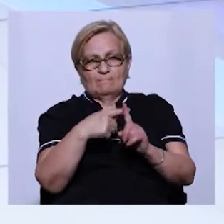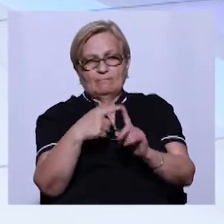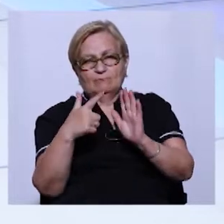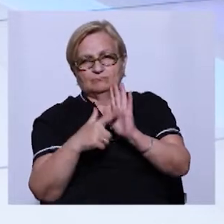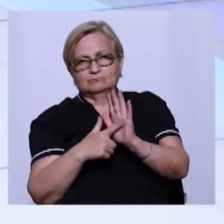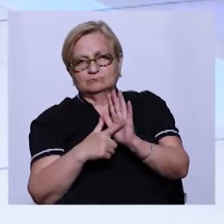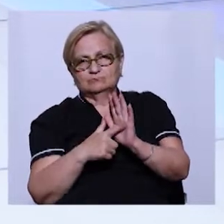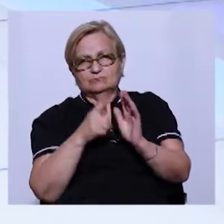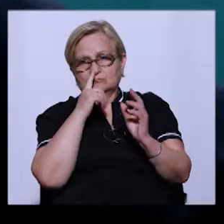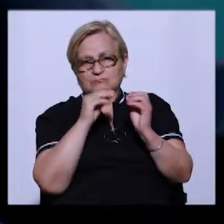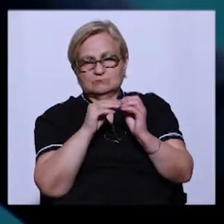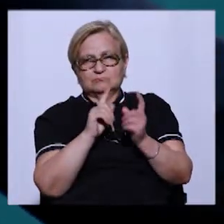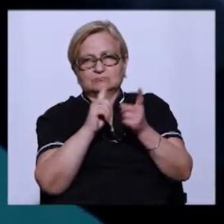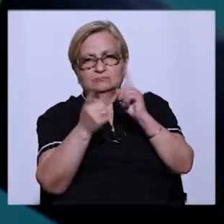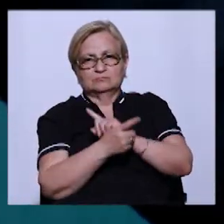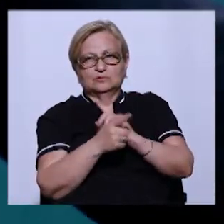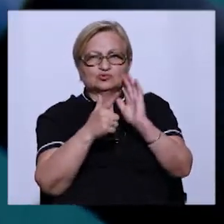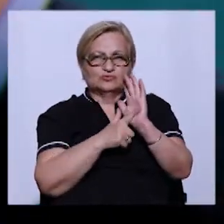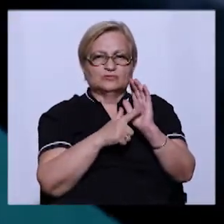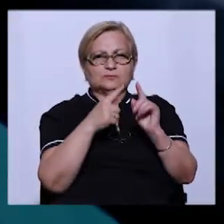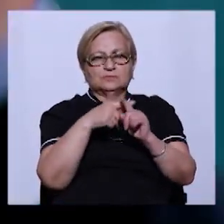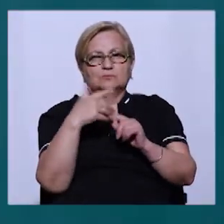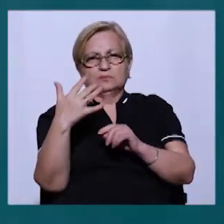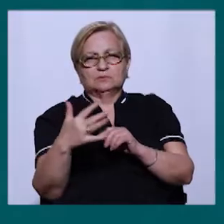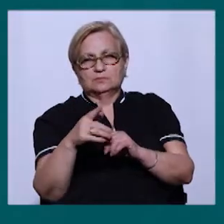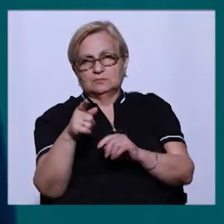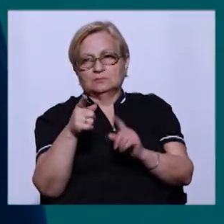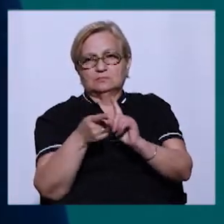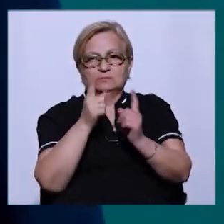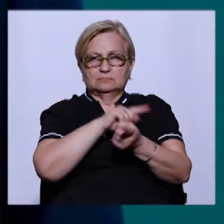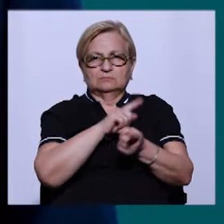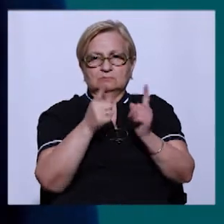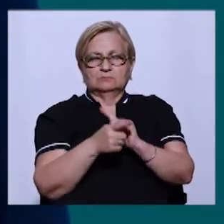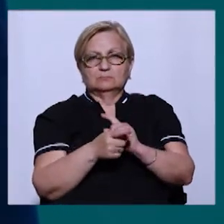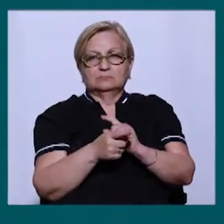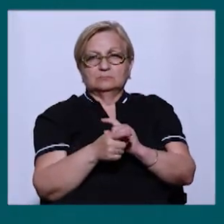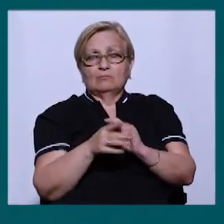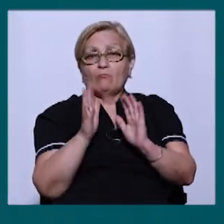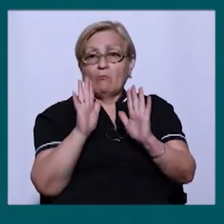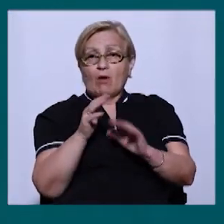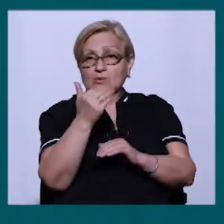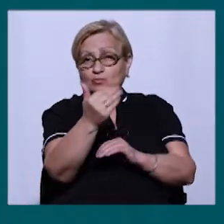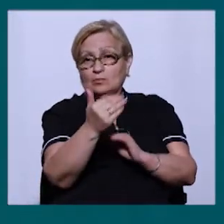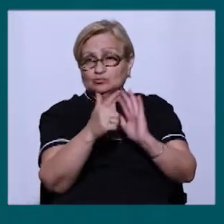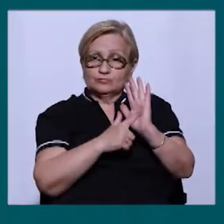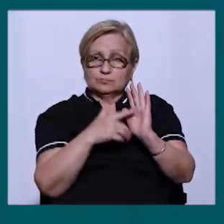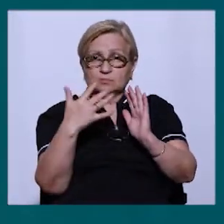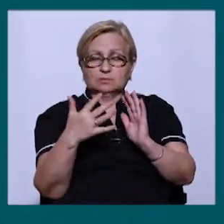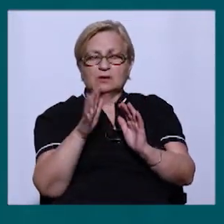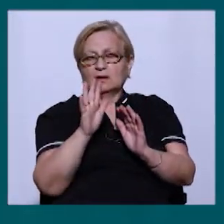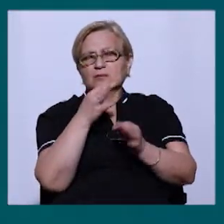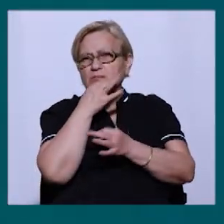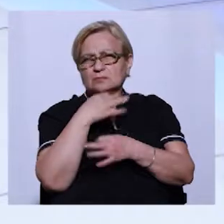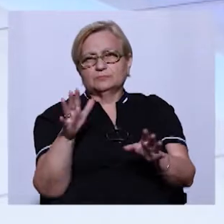7, იგივეა 7 დამატებული 5. ეხლა რა, 5-ით და 7-ისთვის არის მარტო სამართლიანი?